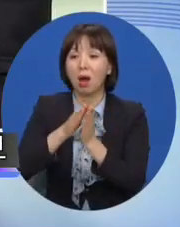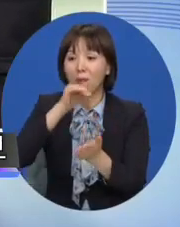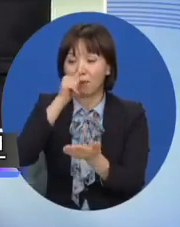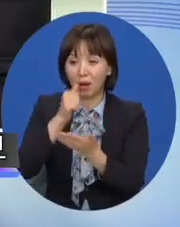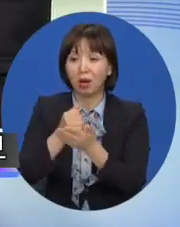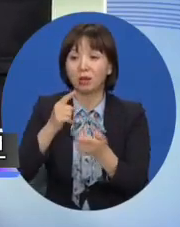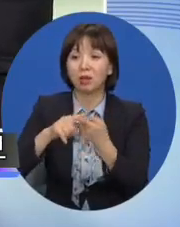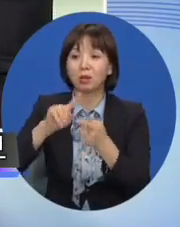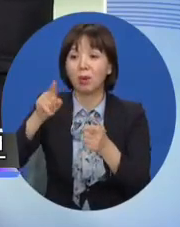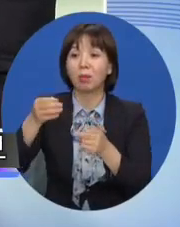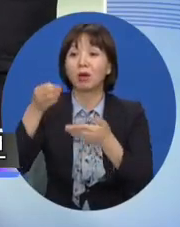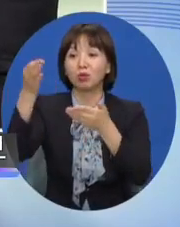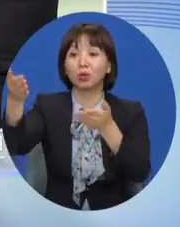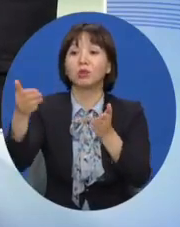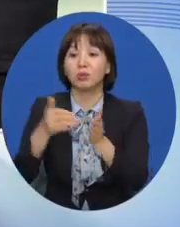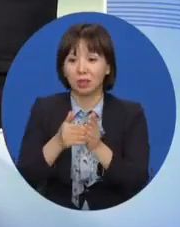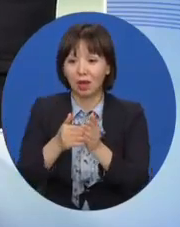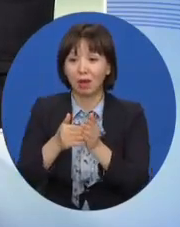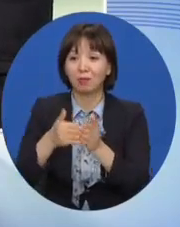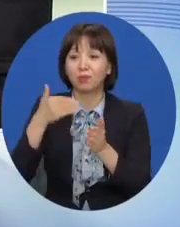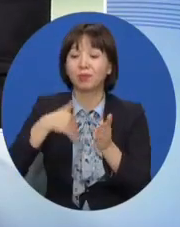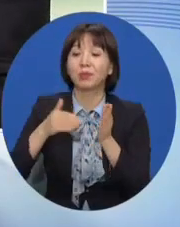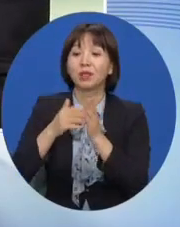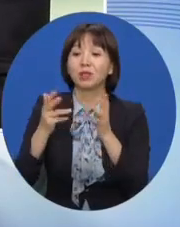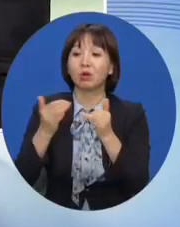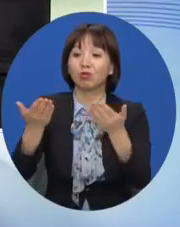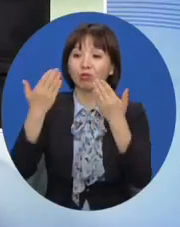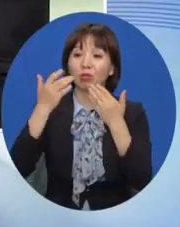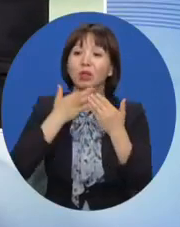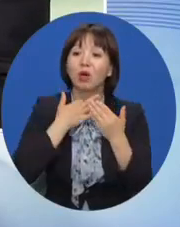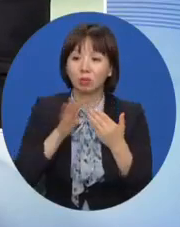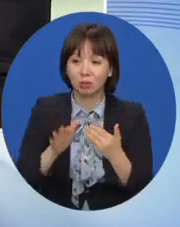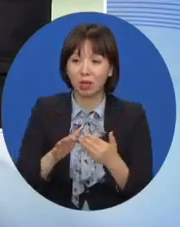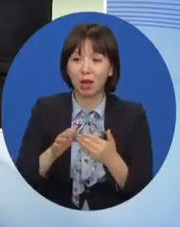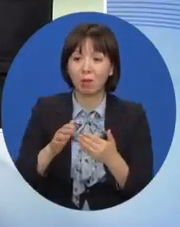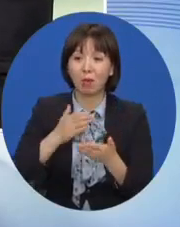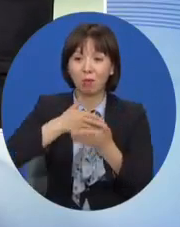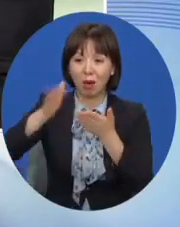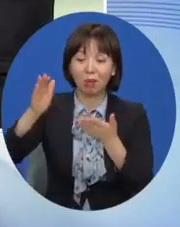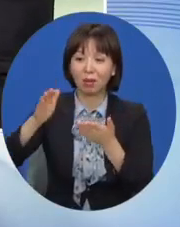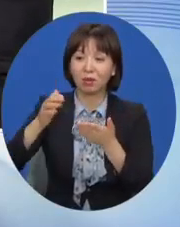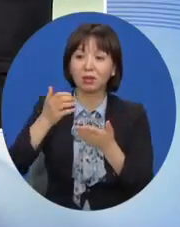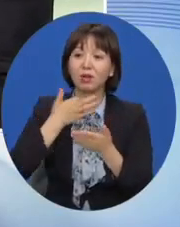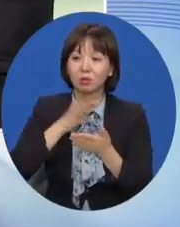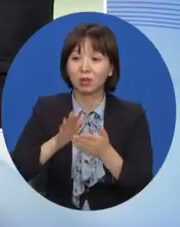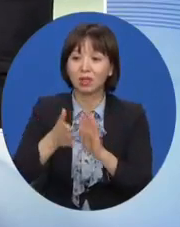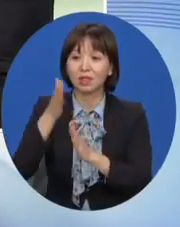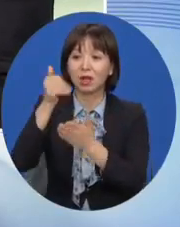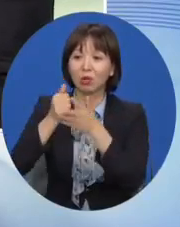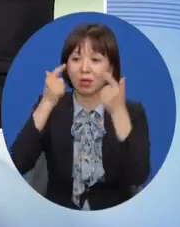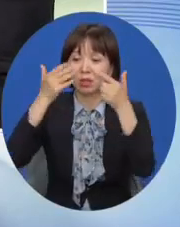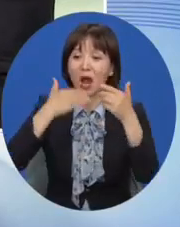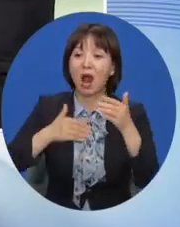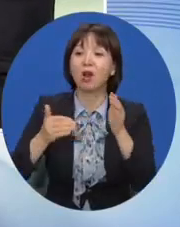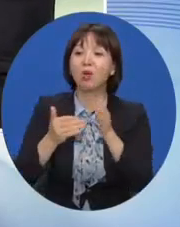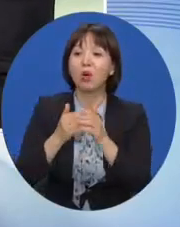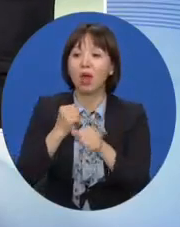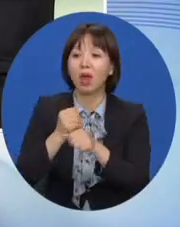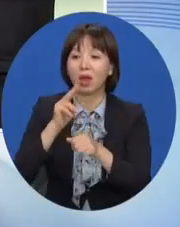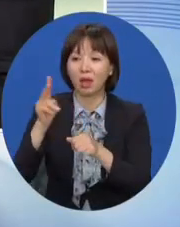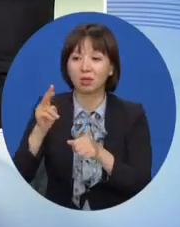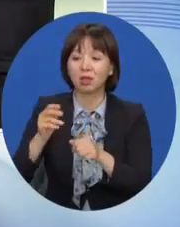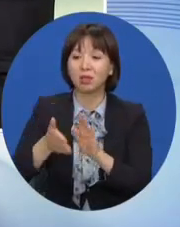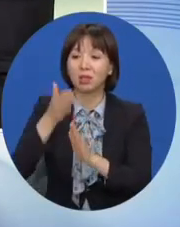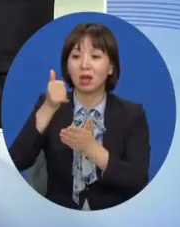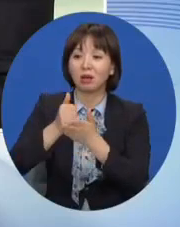아무 문제가 없습니다. 시간이 됐으니까 알았습니다. 우리 직원이 구속된 일 없습니다. 예, 파면된 일도 없습니다. 시장으로서 확실히 알고 얘기를 해야지 무슨 시장으로서